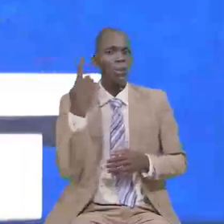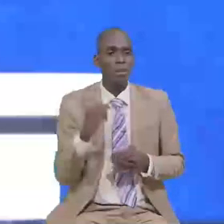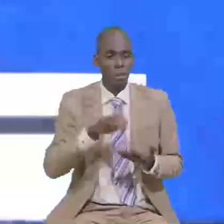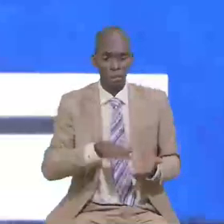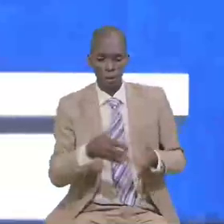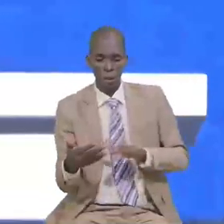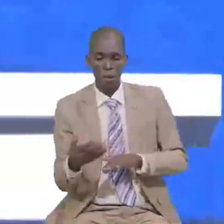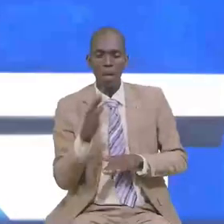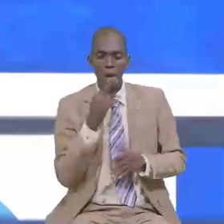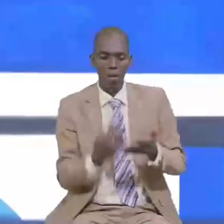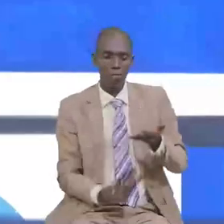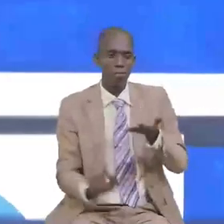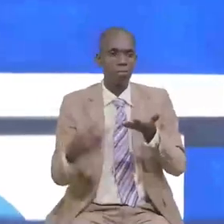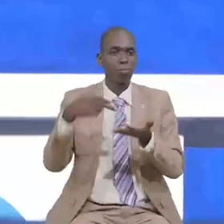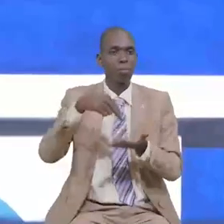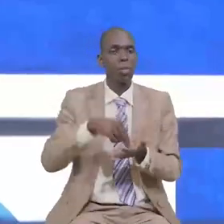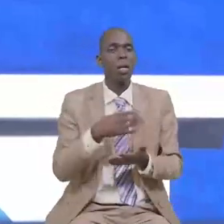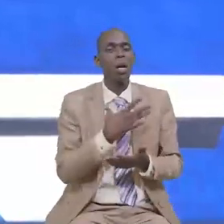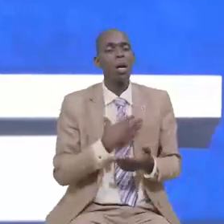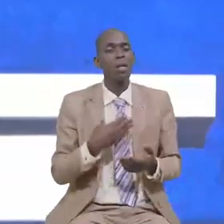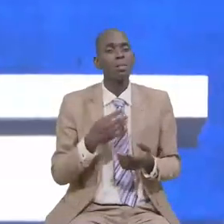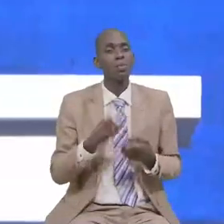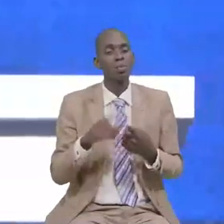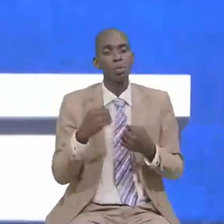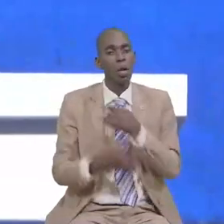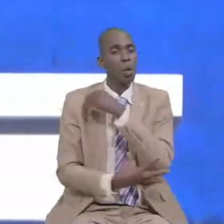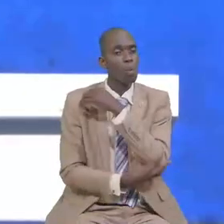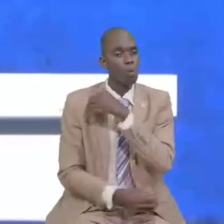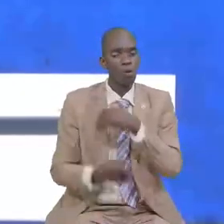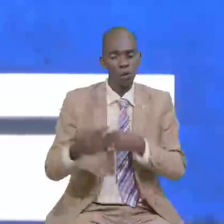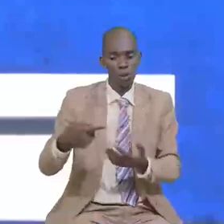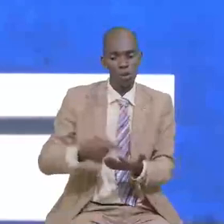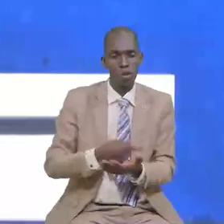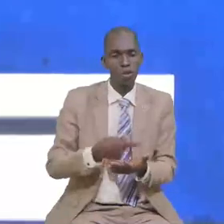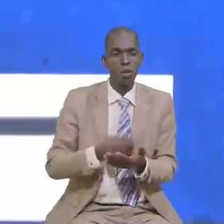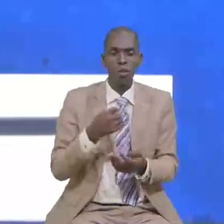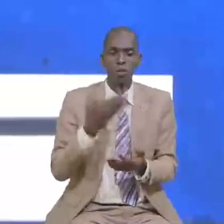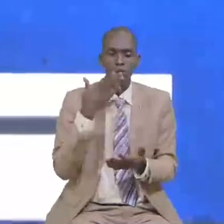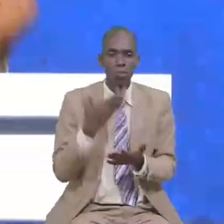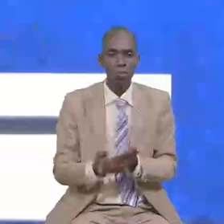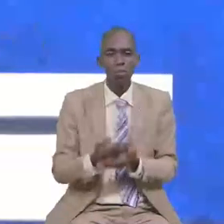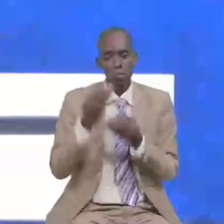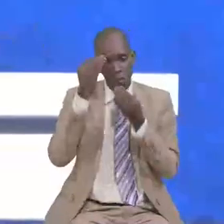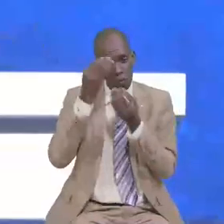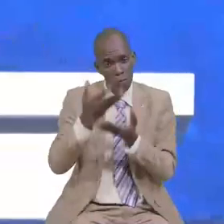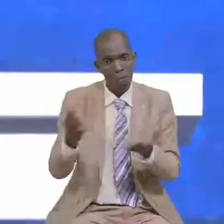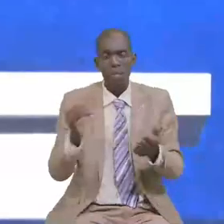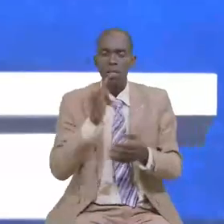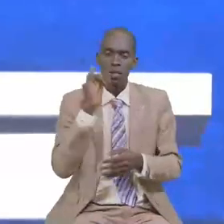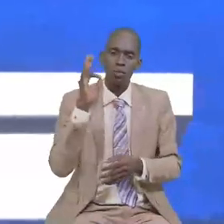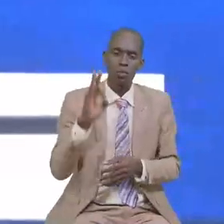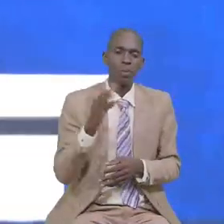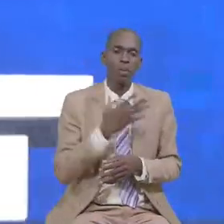les morts ressuscitent. La bonne nouvelle, l'évangile, la bonne